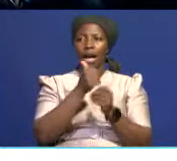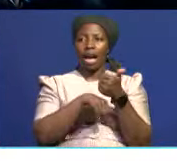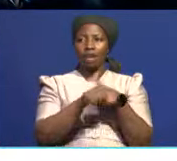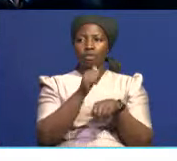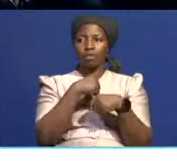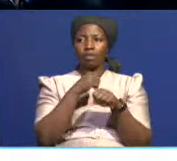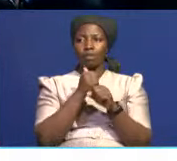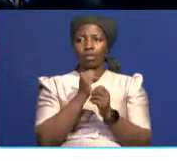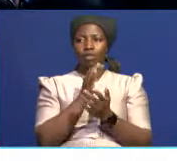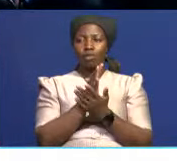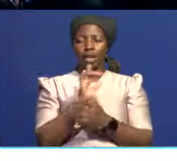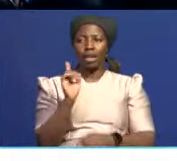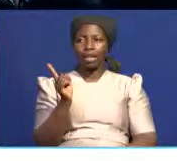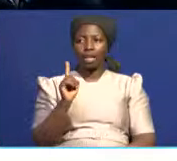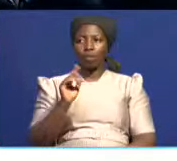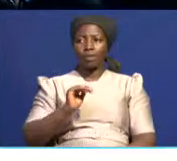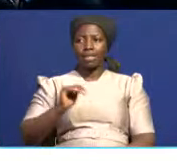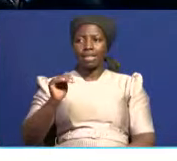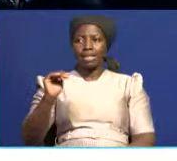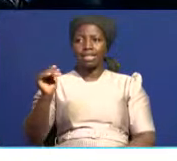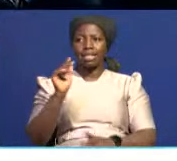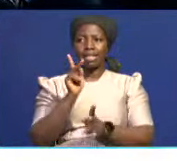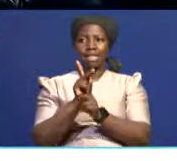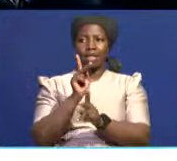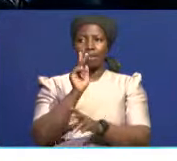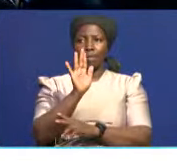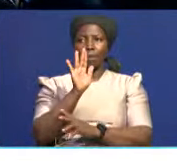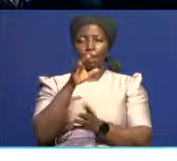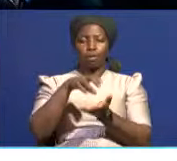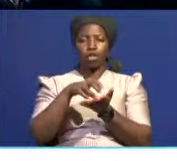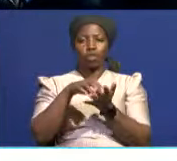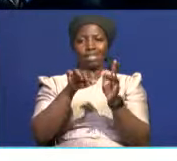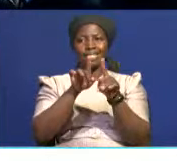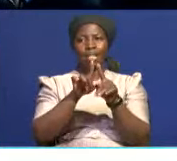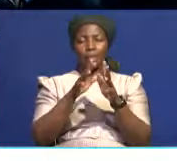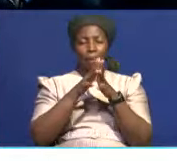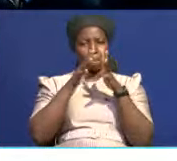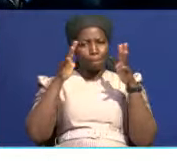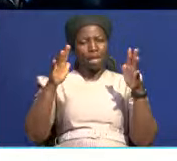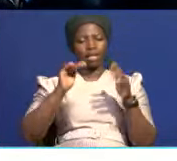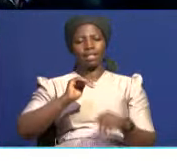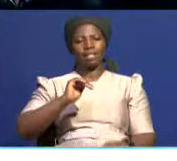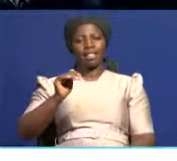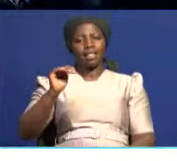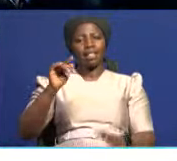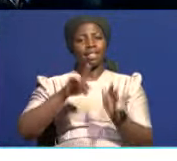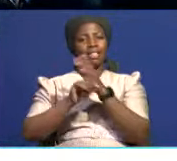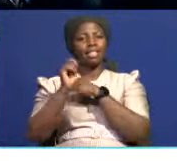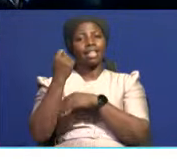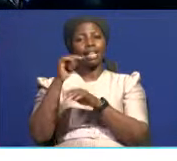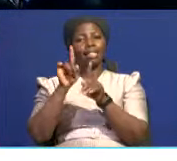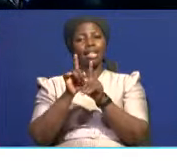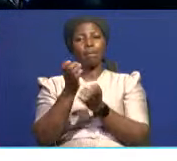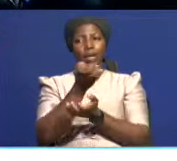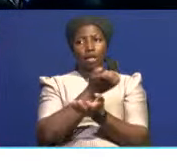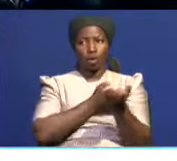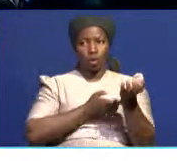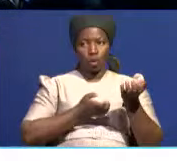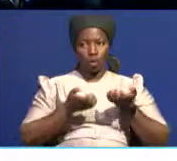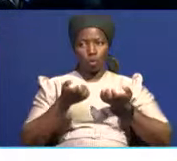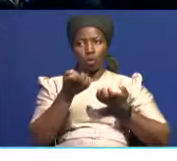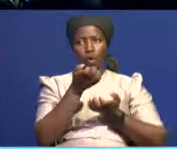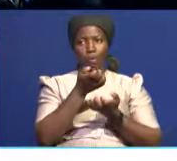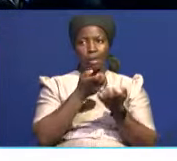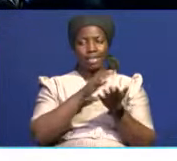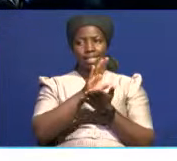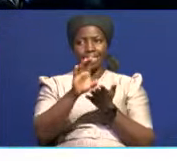kuhakikisha kuwa jiji la Nairobi linadumisha hadhi yake kama mji mkuu wa Kenya na kituo cha kiuchumi, kiutawala na